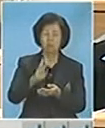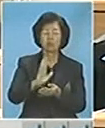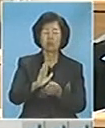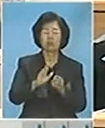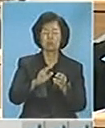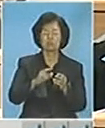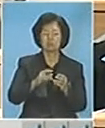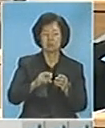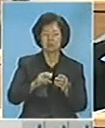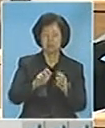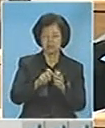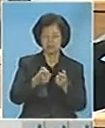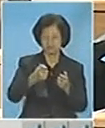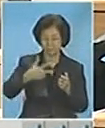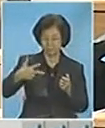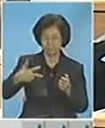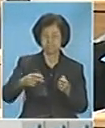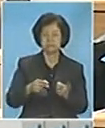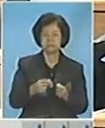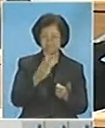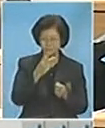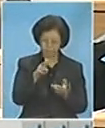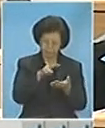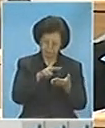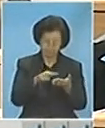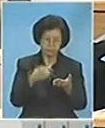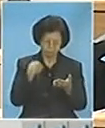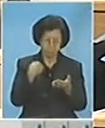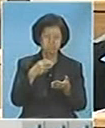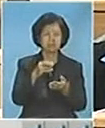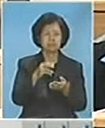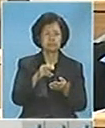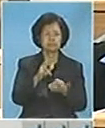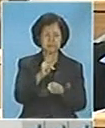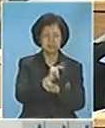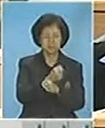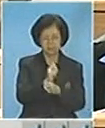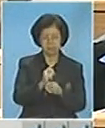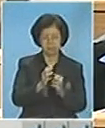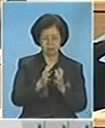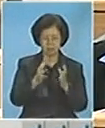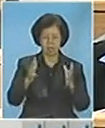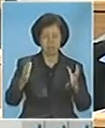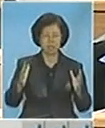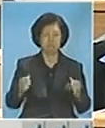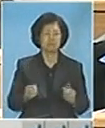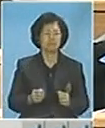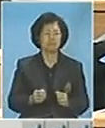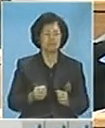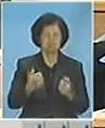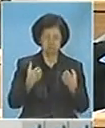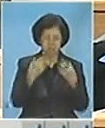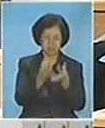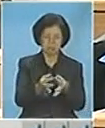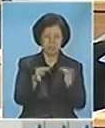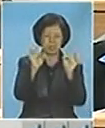ก็จึงเห็นว่าราชบัณฑิตยสถานนั้นก็มีภาระหน้าที่ที่ยิ่งใหญ่นะคะยิ่งใหญ่มากและก็มีความสำ